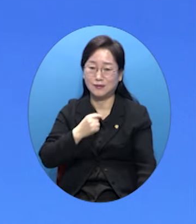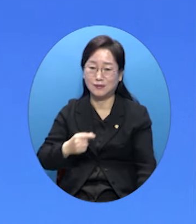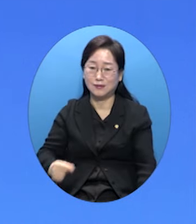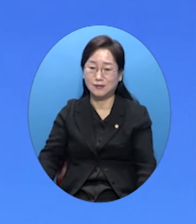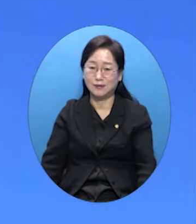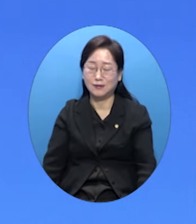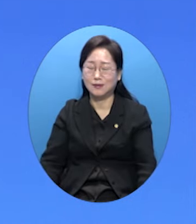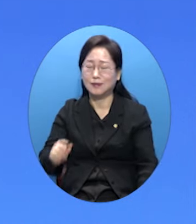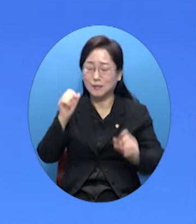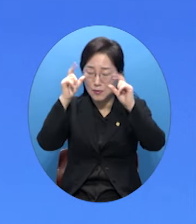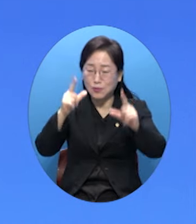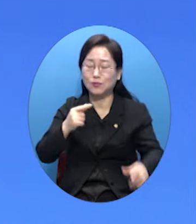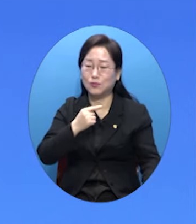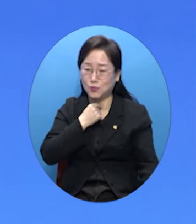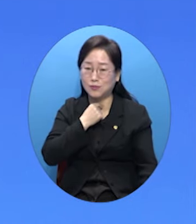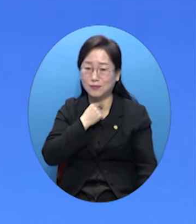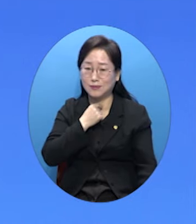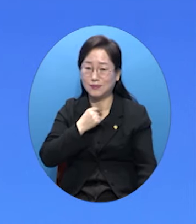선생님 내가 보기를 원합니다.